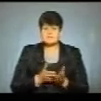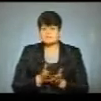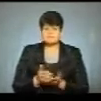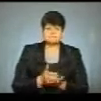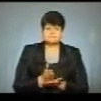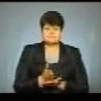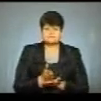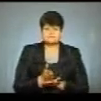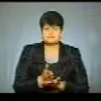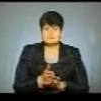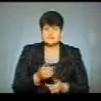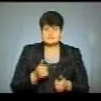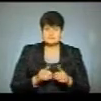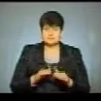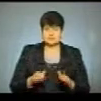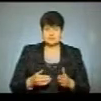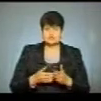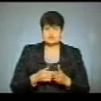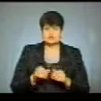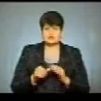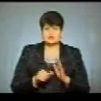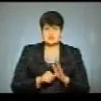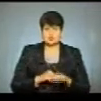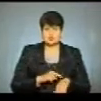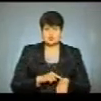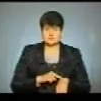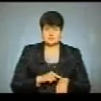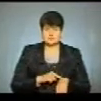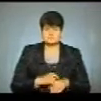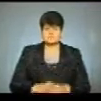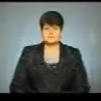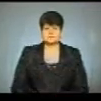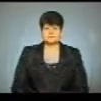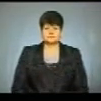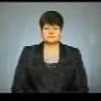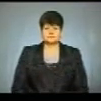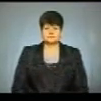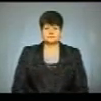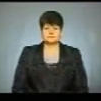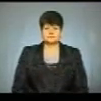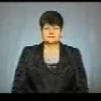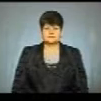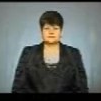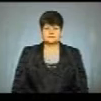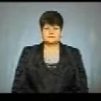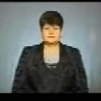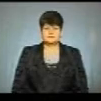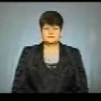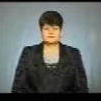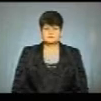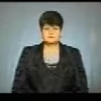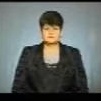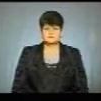спеціалізації. Змагалися школярі до 16-ї години. Світлана Лазорик, Василь Панчук. Новини на Суспільному.